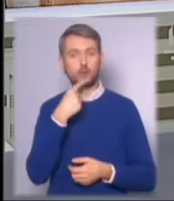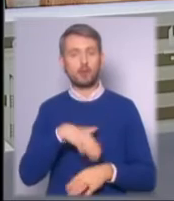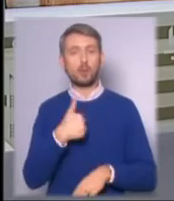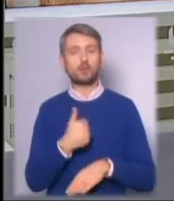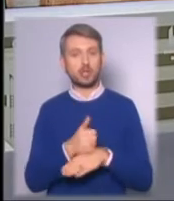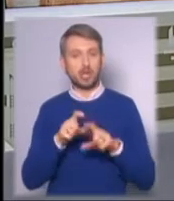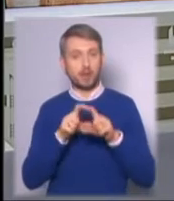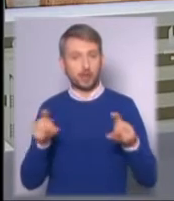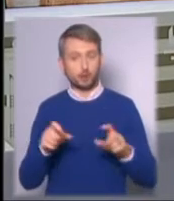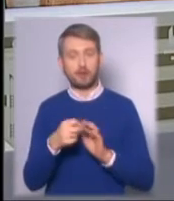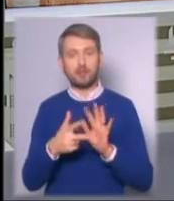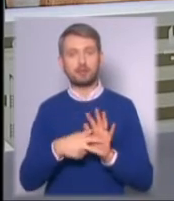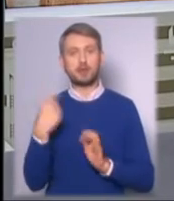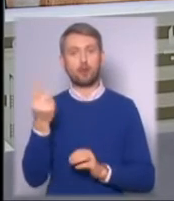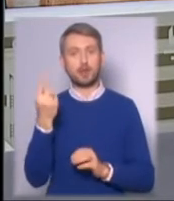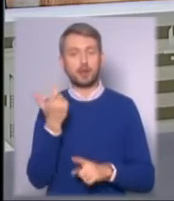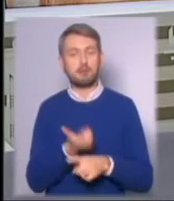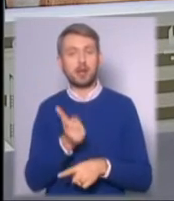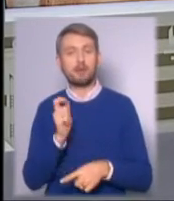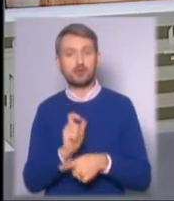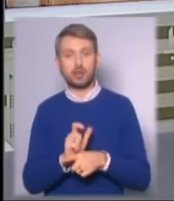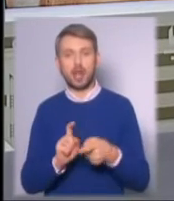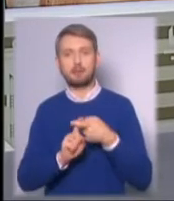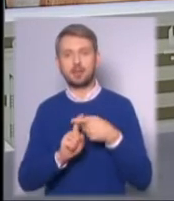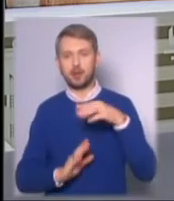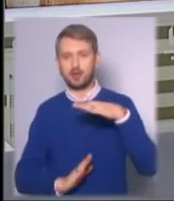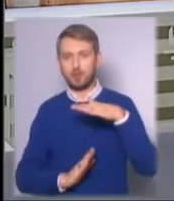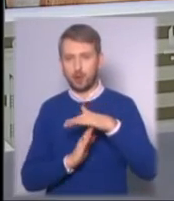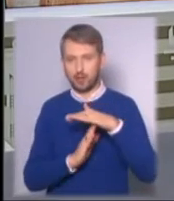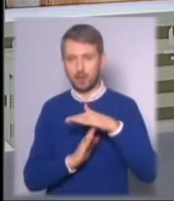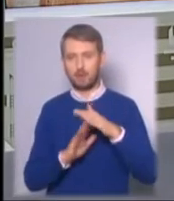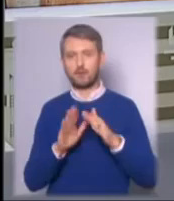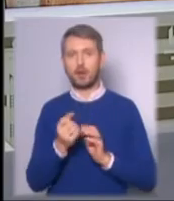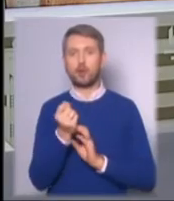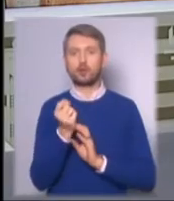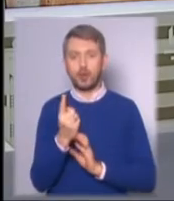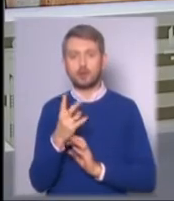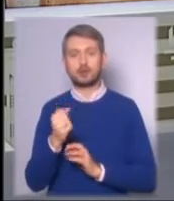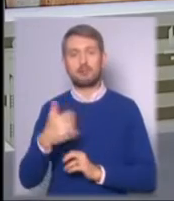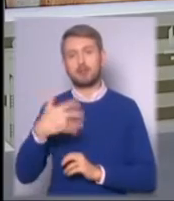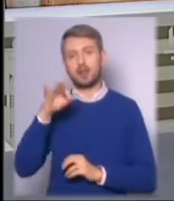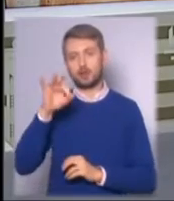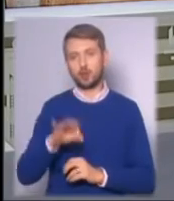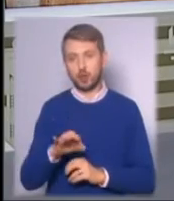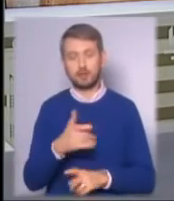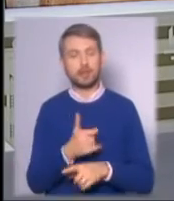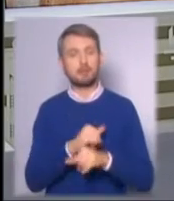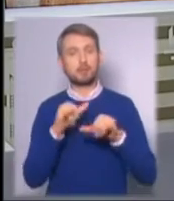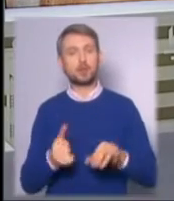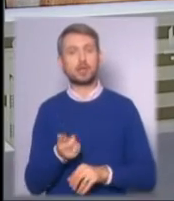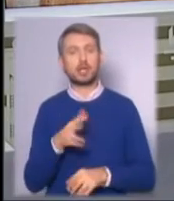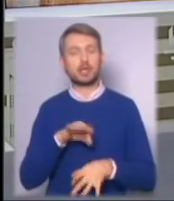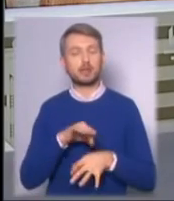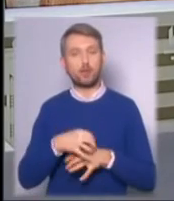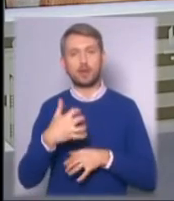у 18 областях перевищений епідемічний поріг в 11 з них на 50%. Збільшується кількість хворих